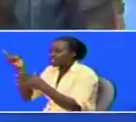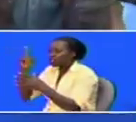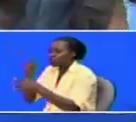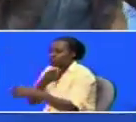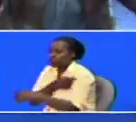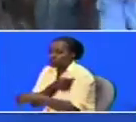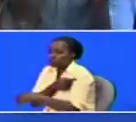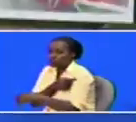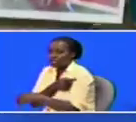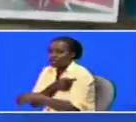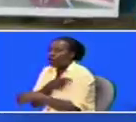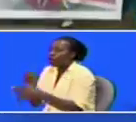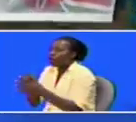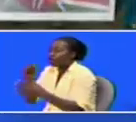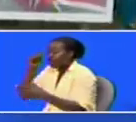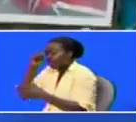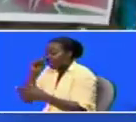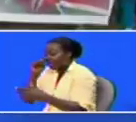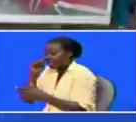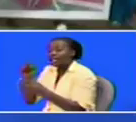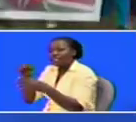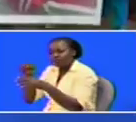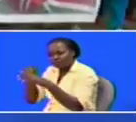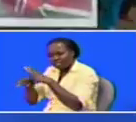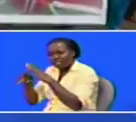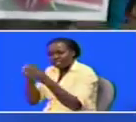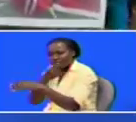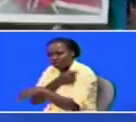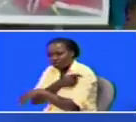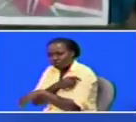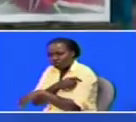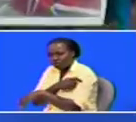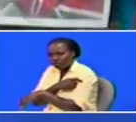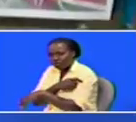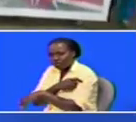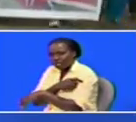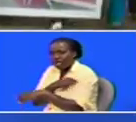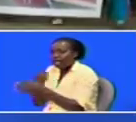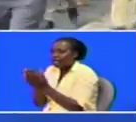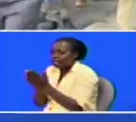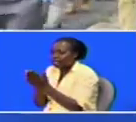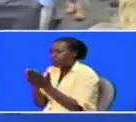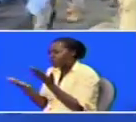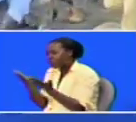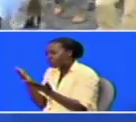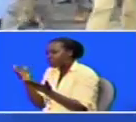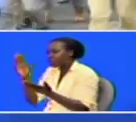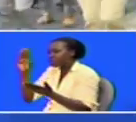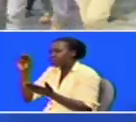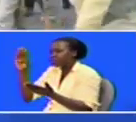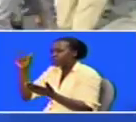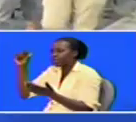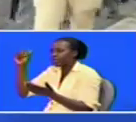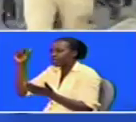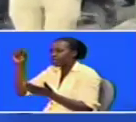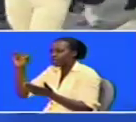hata uende Aga Khan. Ukiingia ile hospitali na uende hospitali kama Mbagathi, ama munisipali kama Pumwani. Umwenye utayone le